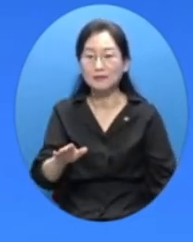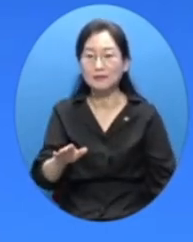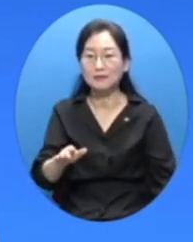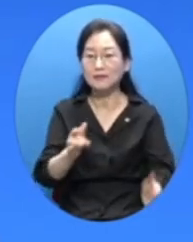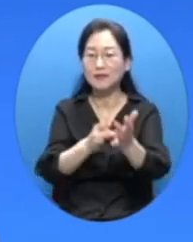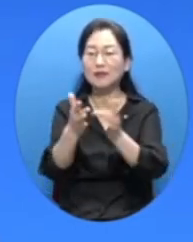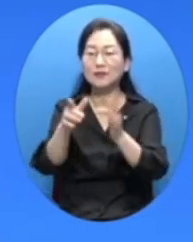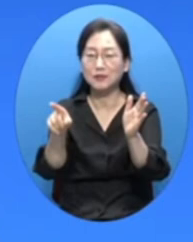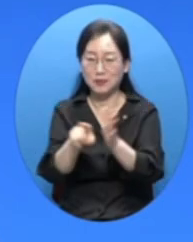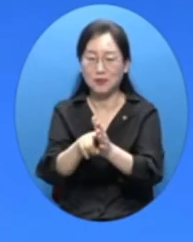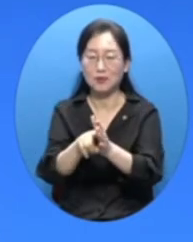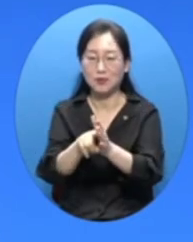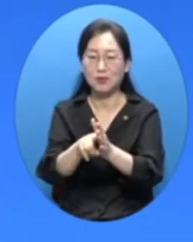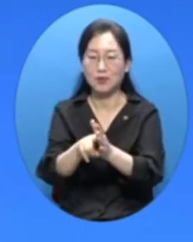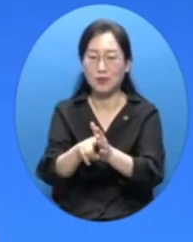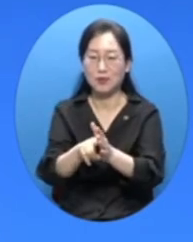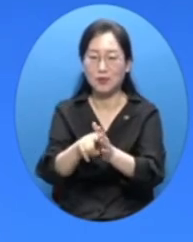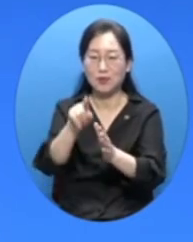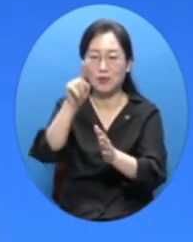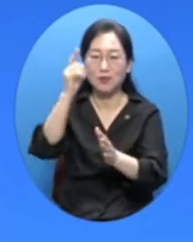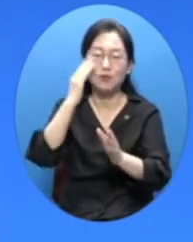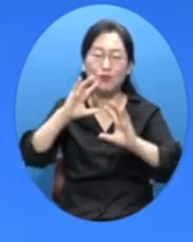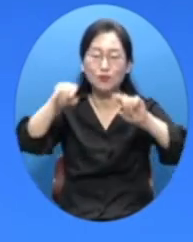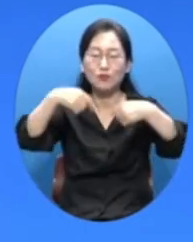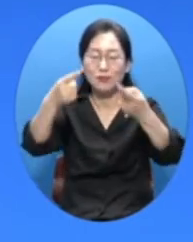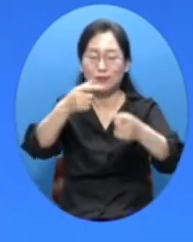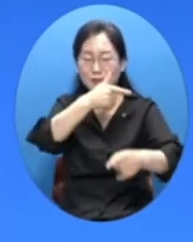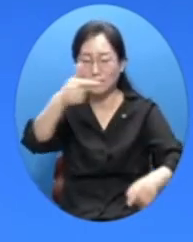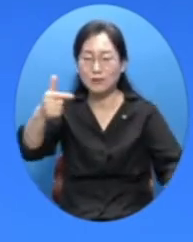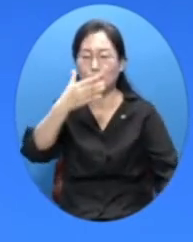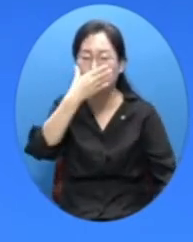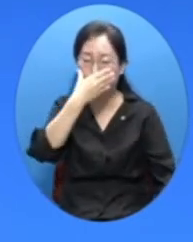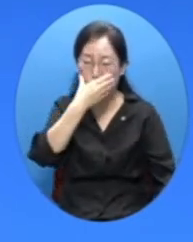예수 믿고 천국 간 것이 가장 큰 복입니다.